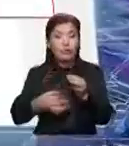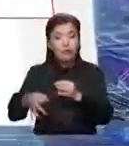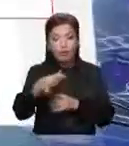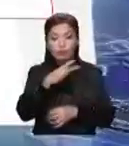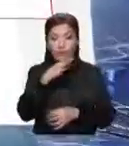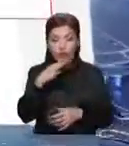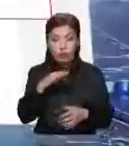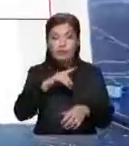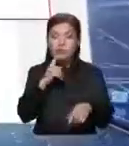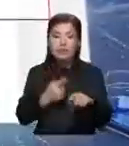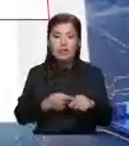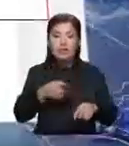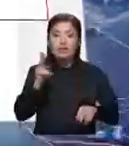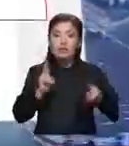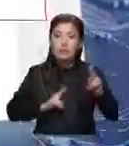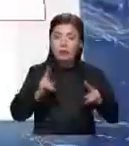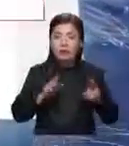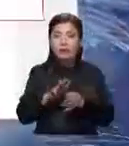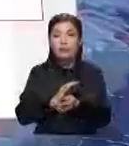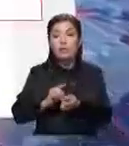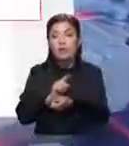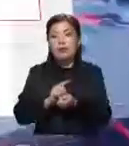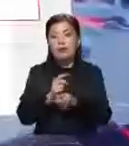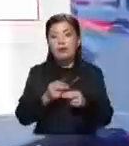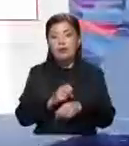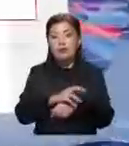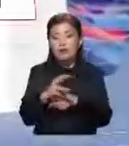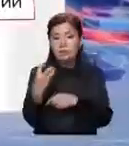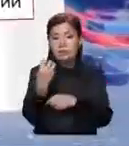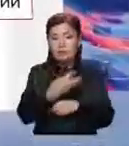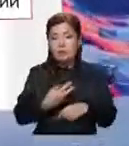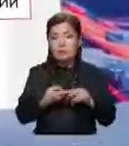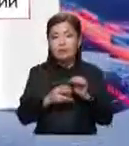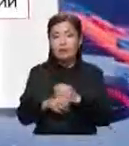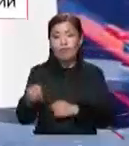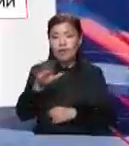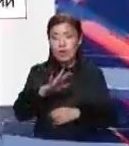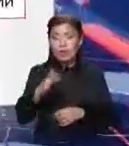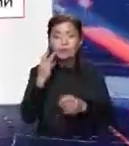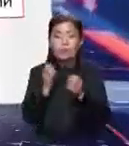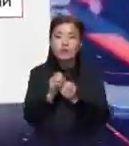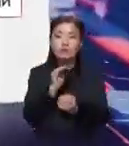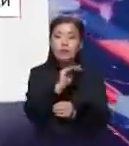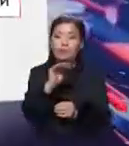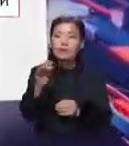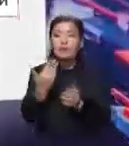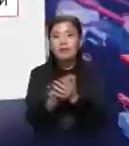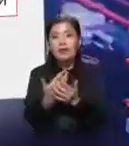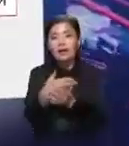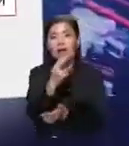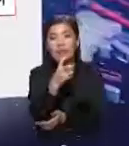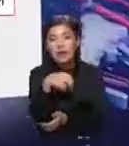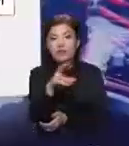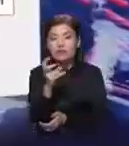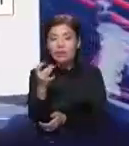многократно усиливает свои стратегии диверсификации. Чтобы обеспечить себя ресурсами, Европейский Союз все чаще обращается к таким странам, как Канада,